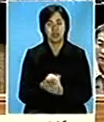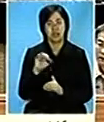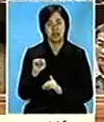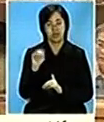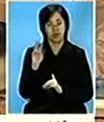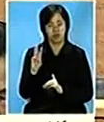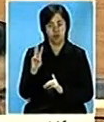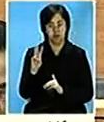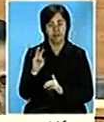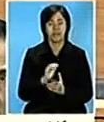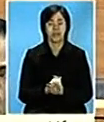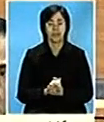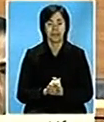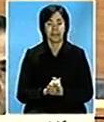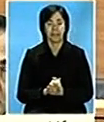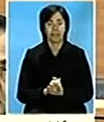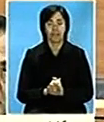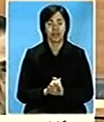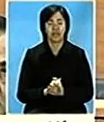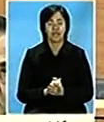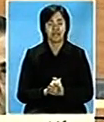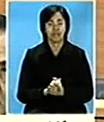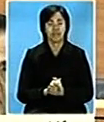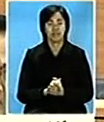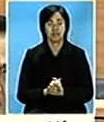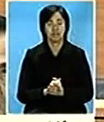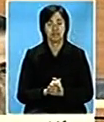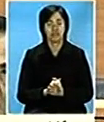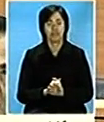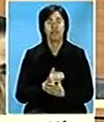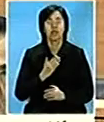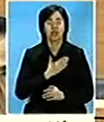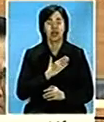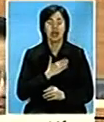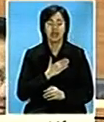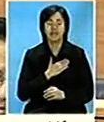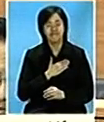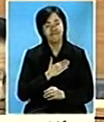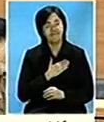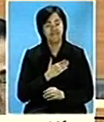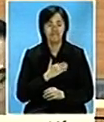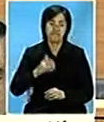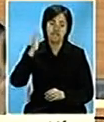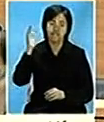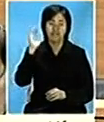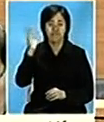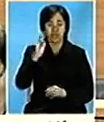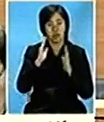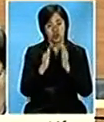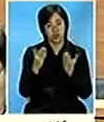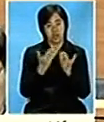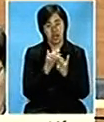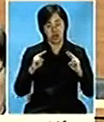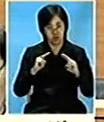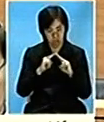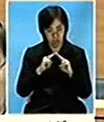าสรรหาภาควิชาชีพนะคะดิฉันได้ฟังคำชี้แจงของผู้แทนกระทรว